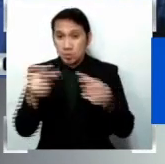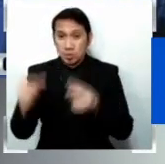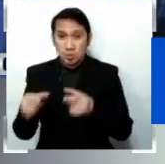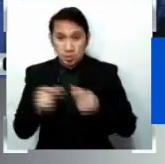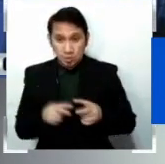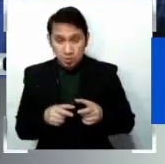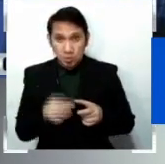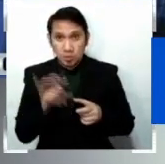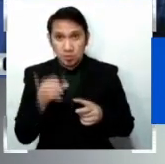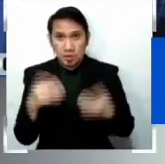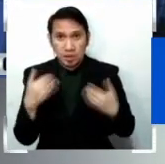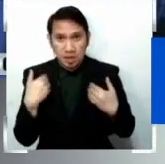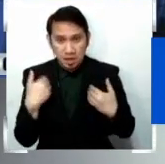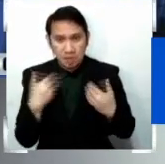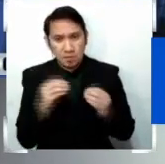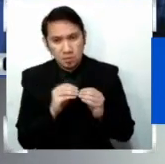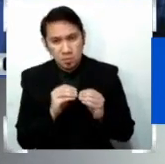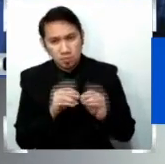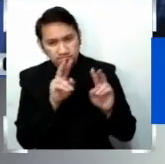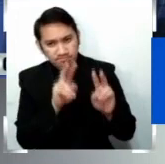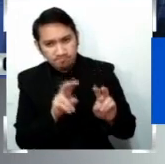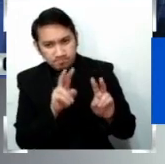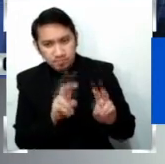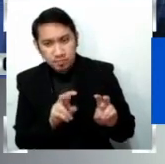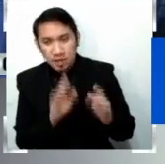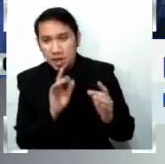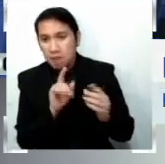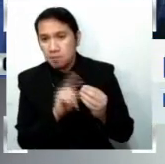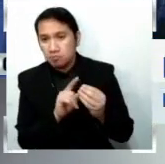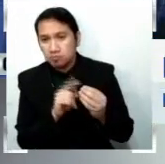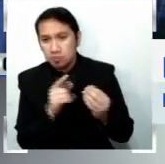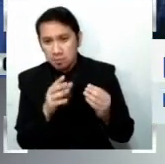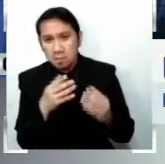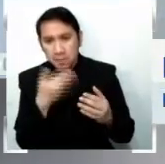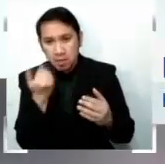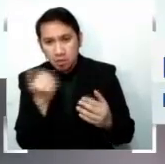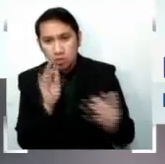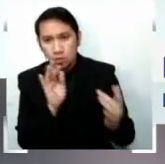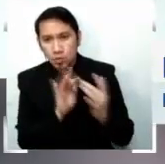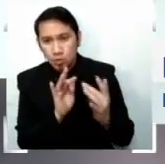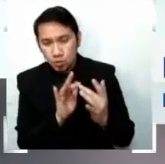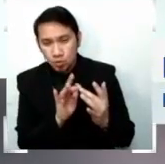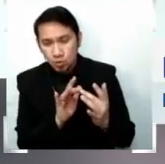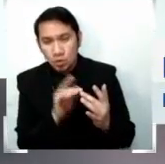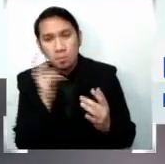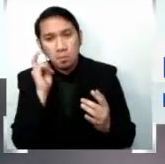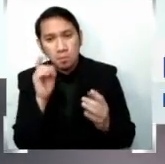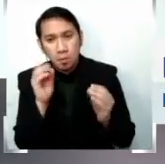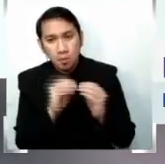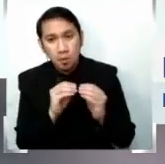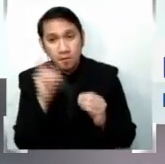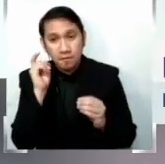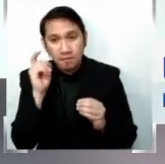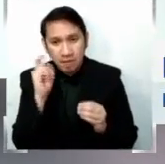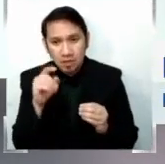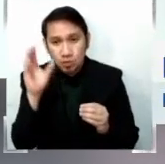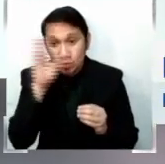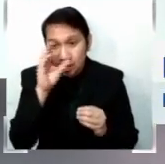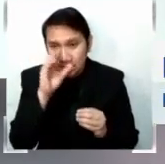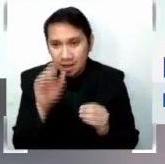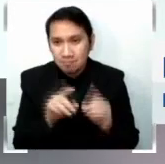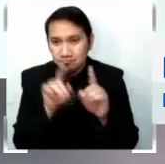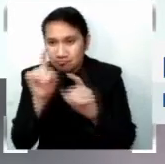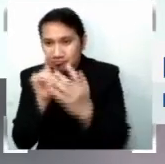case finding, no, and enhance their contact tracing para po mapabilis na mahanap ang kaso, ma-isolate sila, at